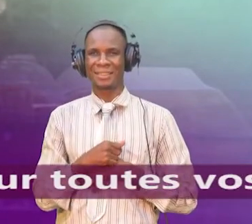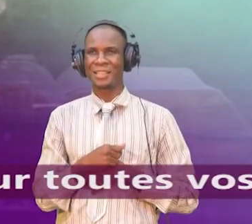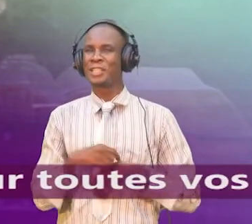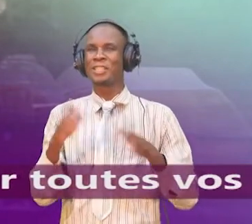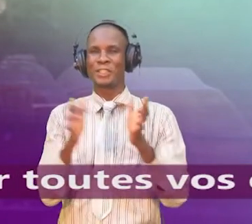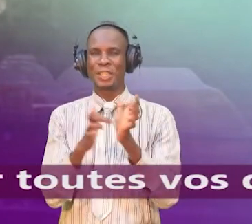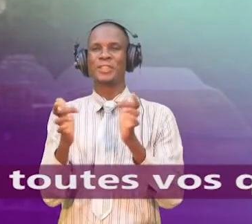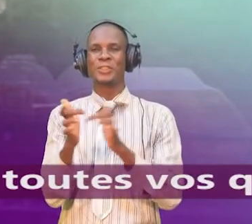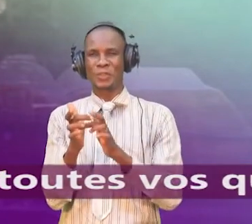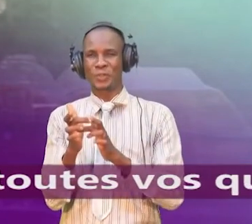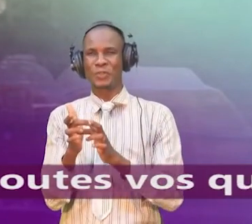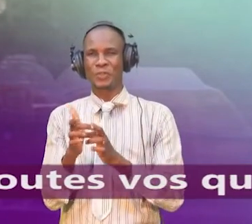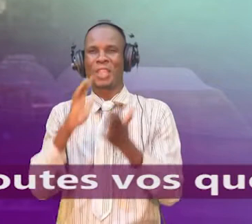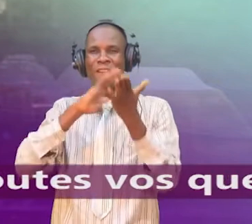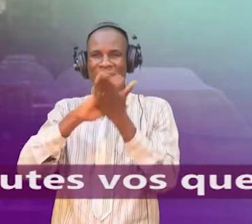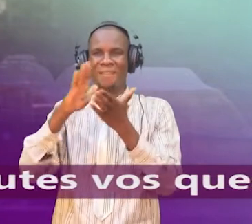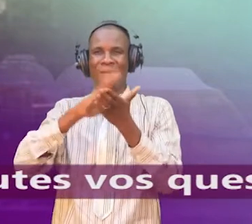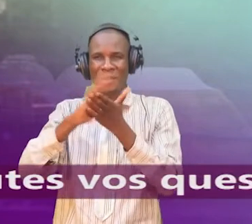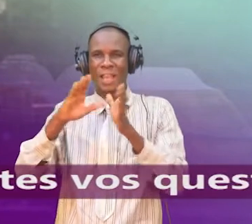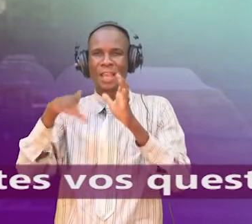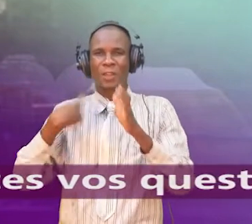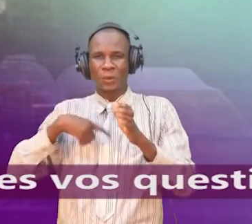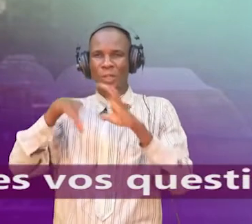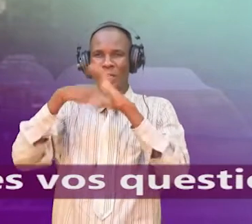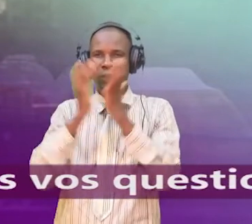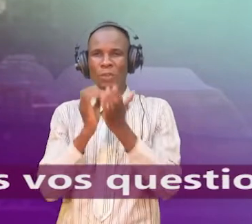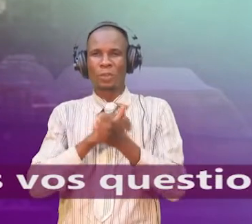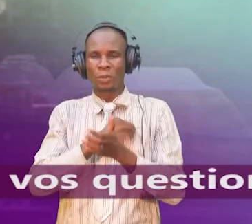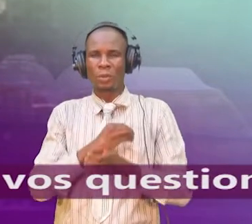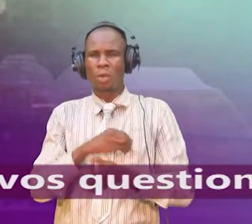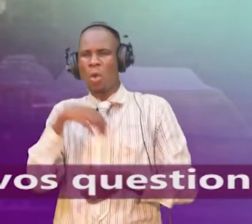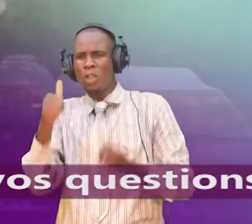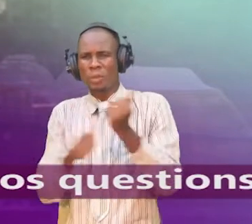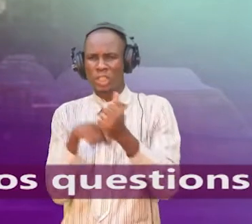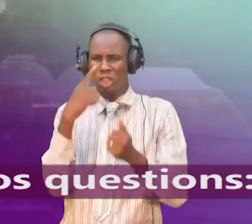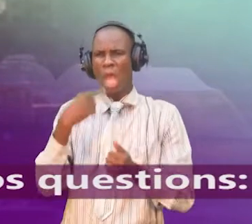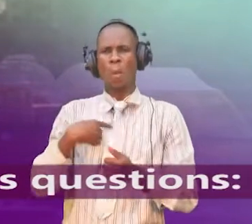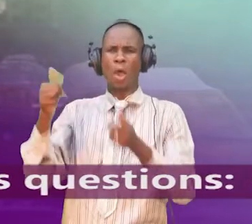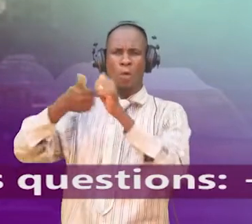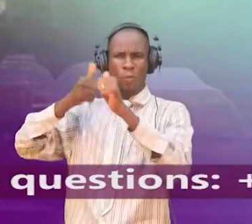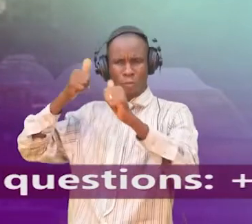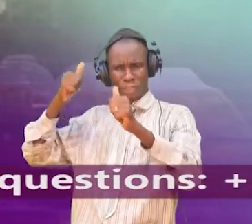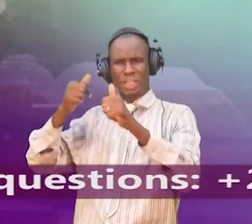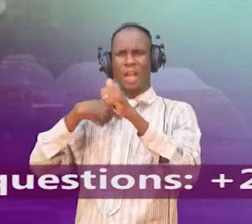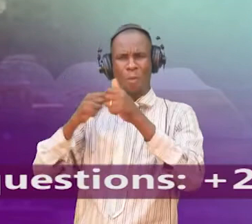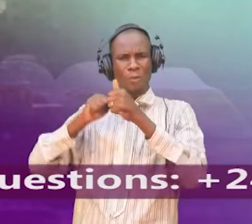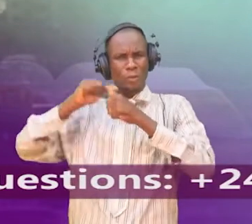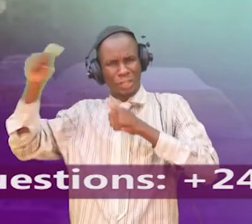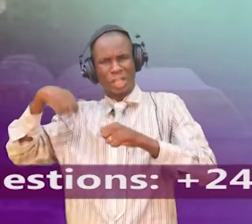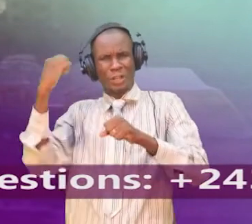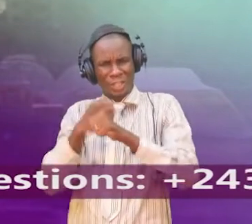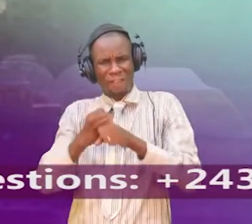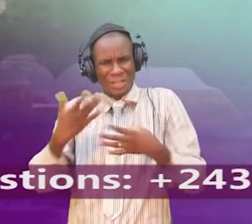na Yesu Kristo. Biso baye tozalaki bato ya etumbu. Biso bato tozalaki